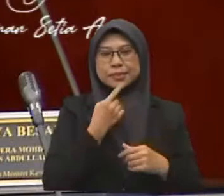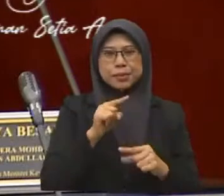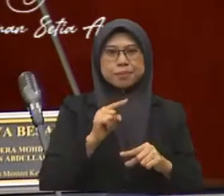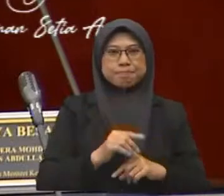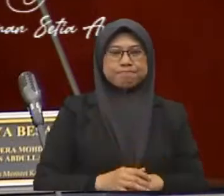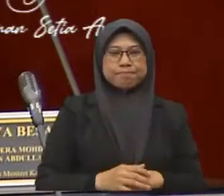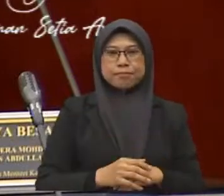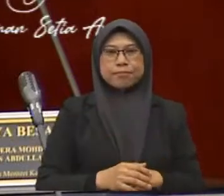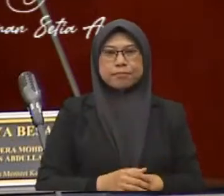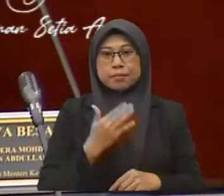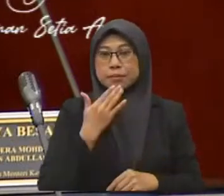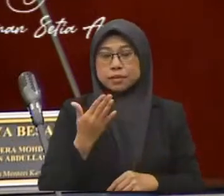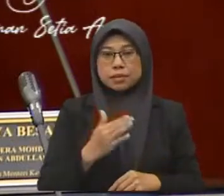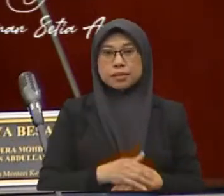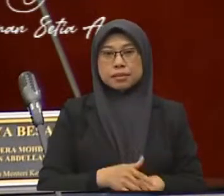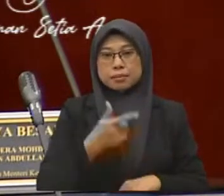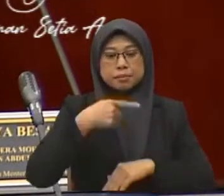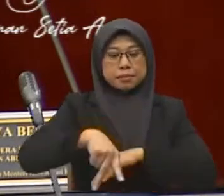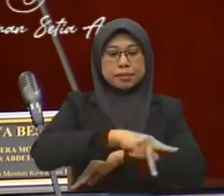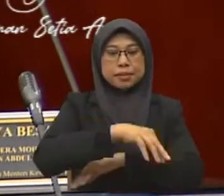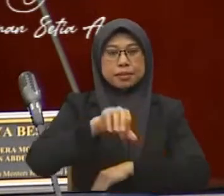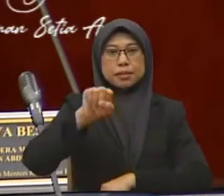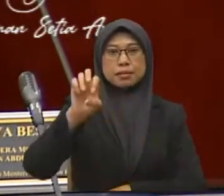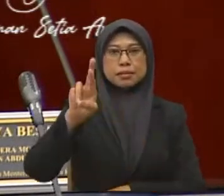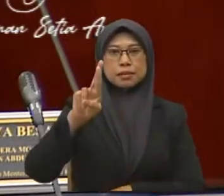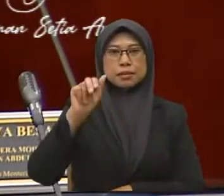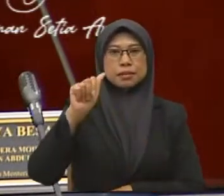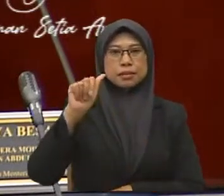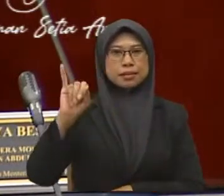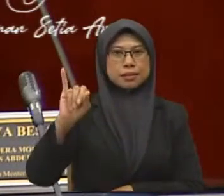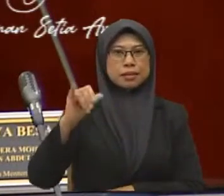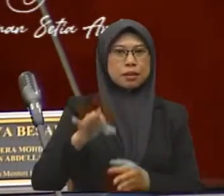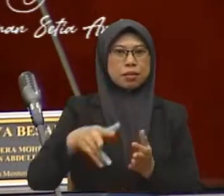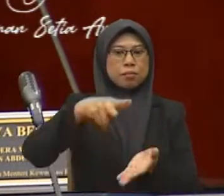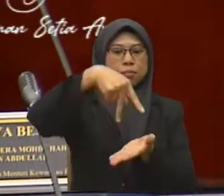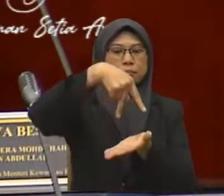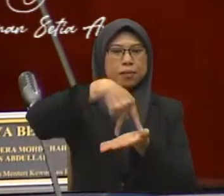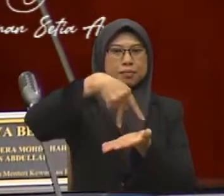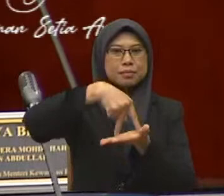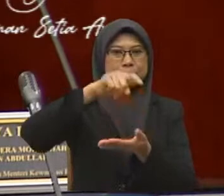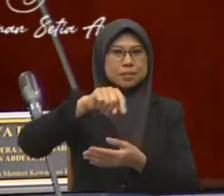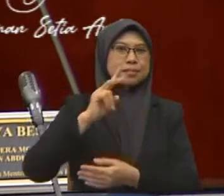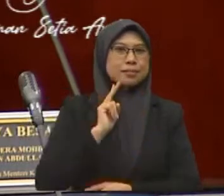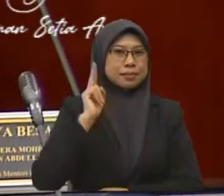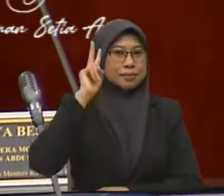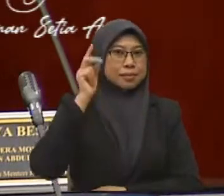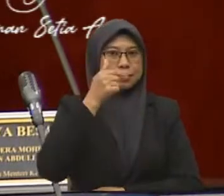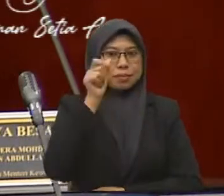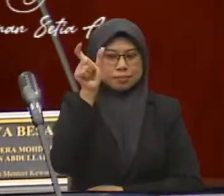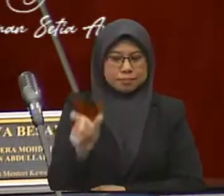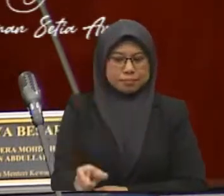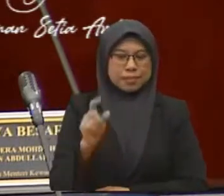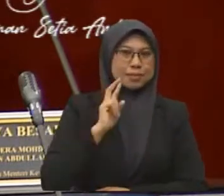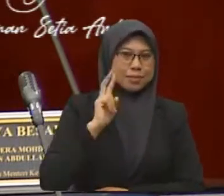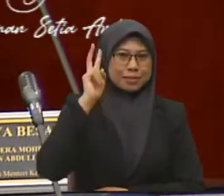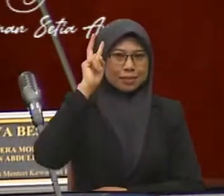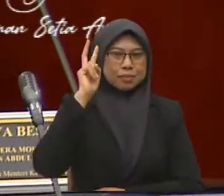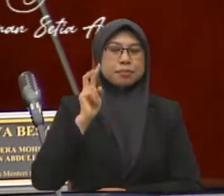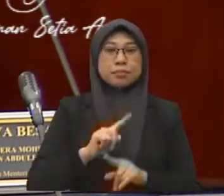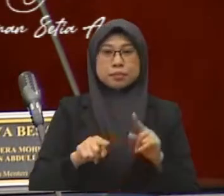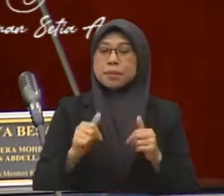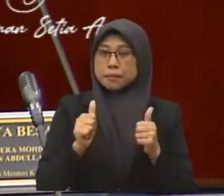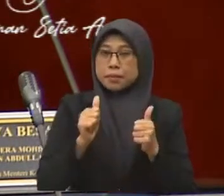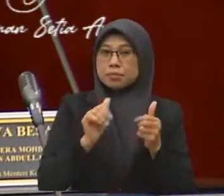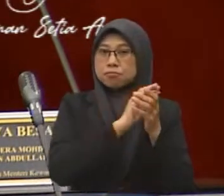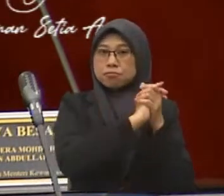Terima kasihlah Yang Berhormat Padang Serai. Sebab Padang Serai ni saya tahu kalau dia bangun je mesti pasal veteran. Sebab dia seorang veteran. Tapi baguslah